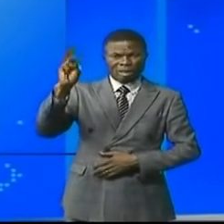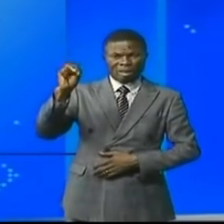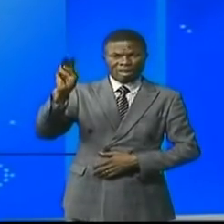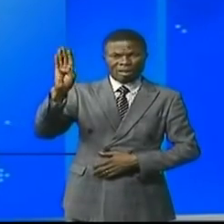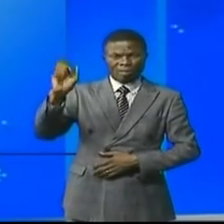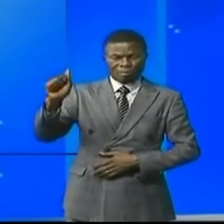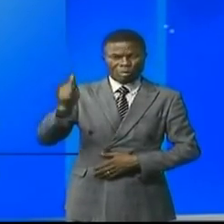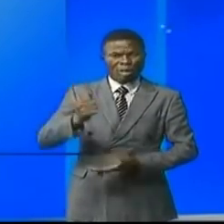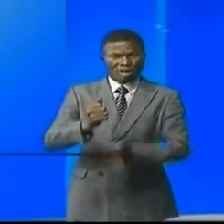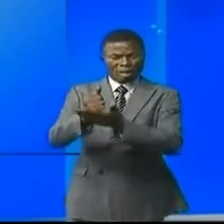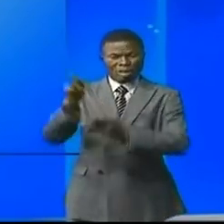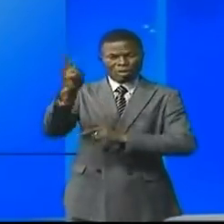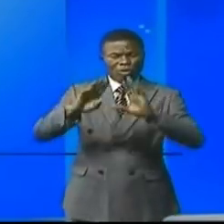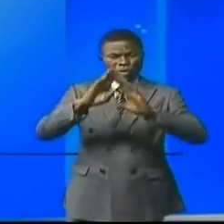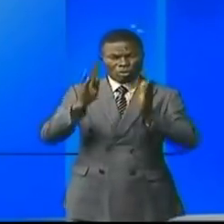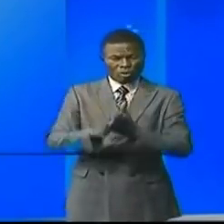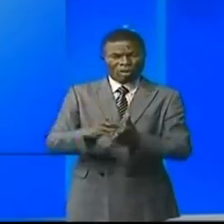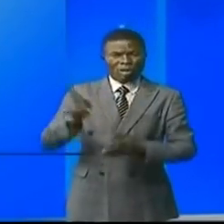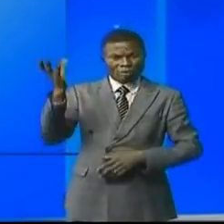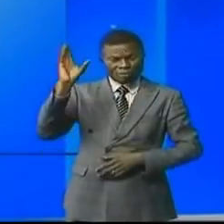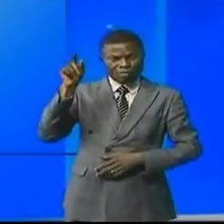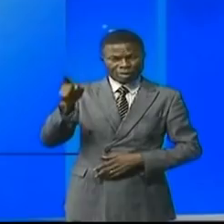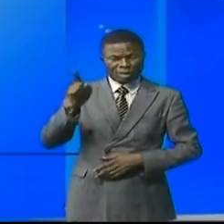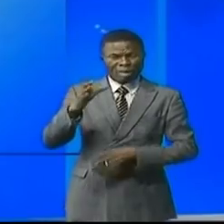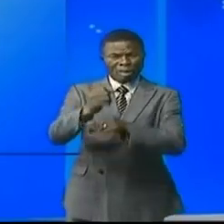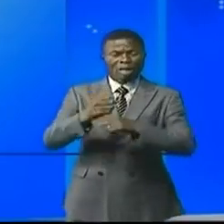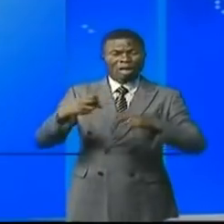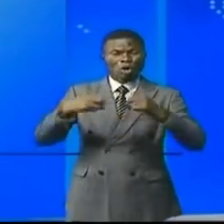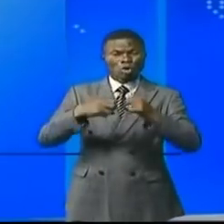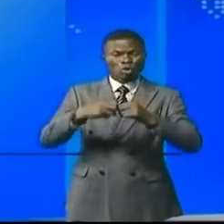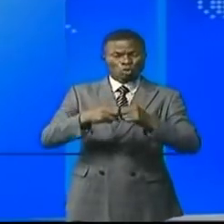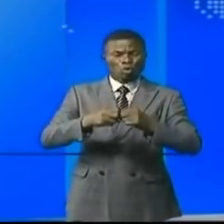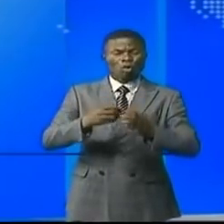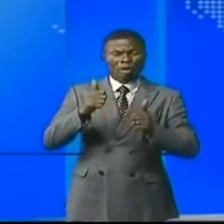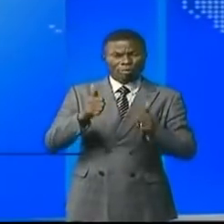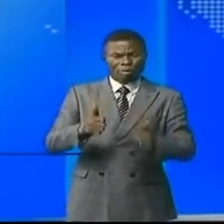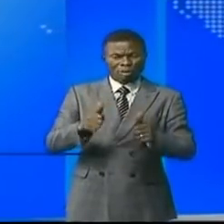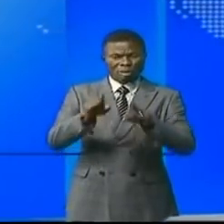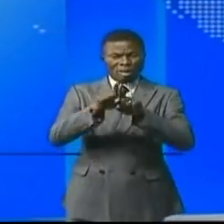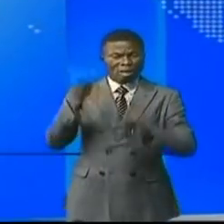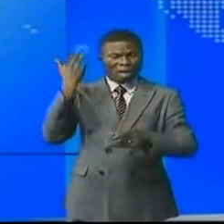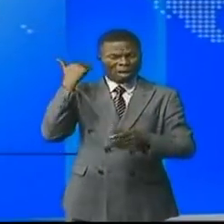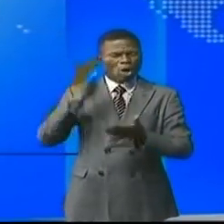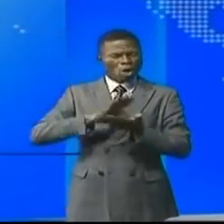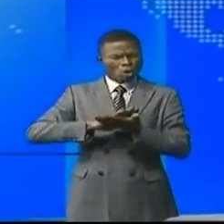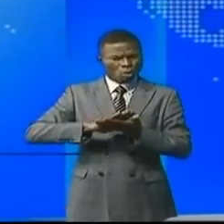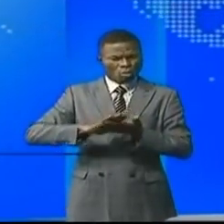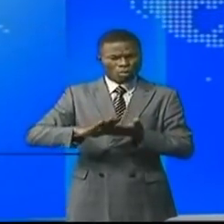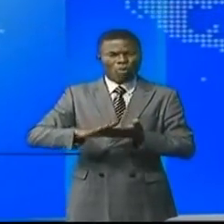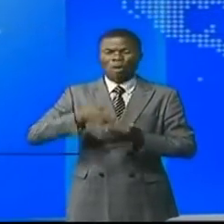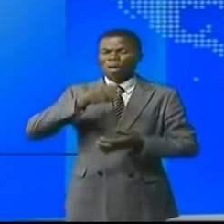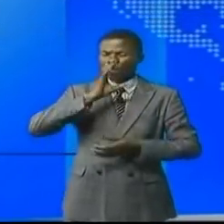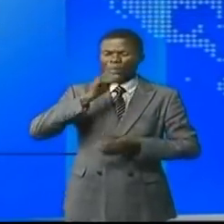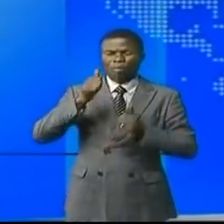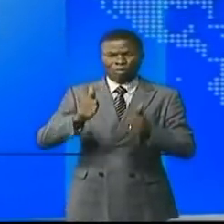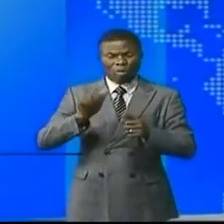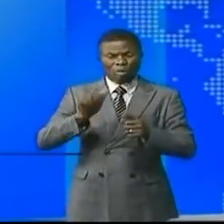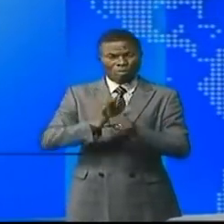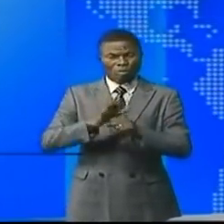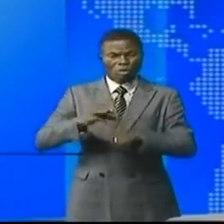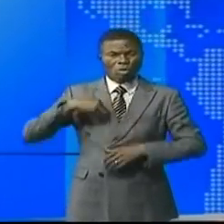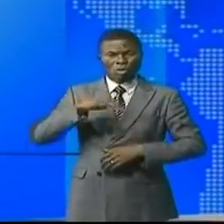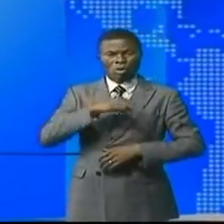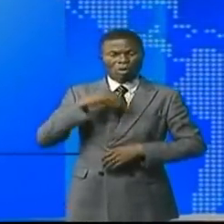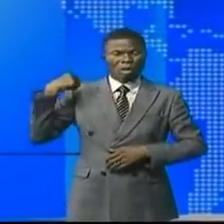qui va permettre à la population de Kasamba de bénéficier du courant électrique et de l'eau potable. Pour ce faire, plusieurs membres du